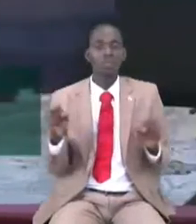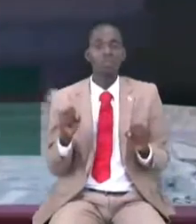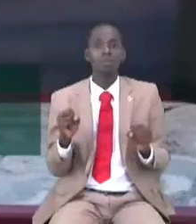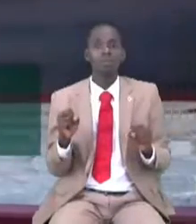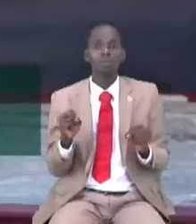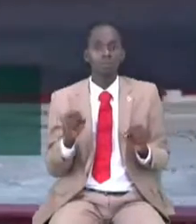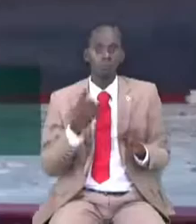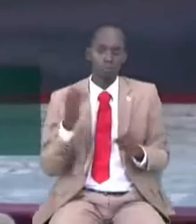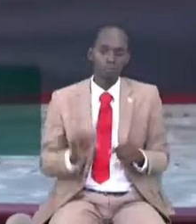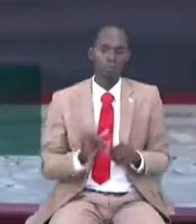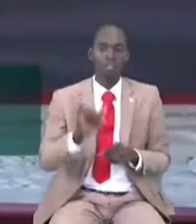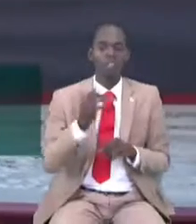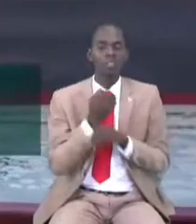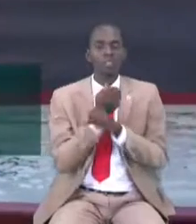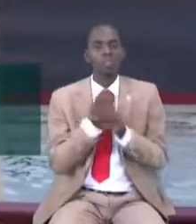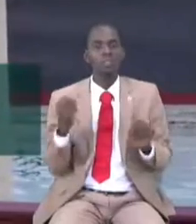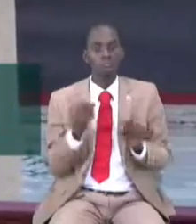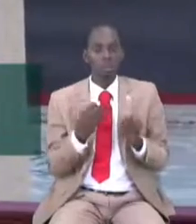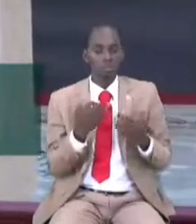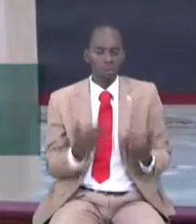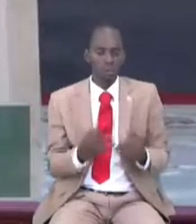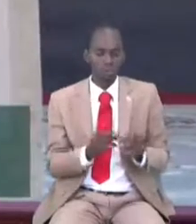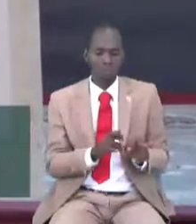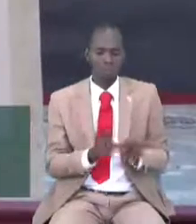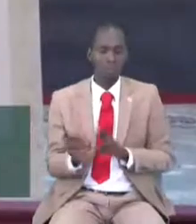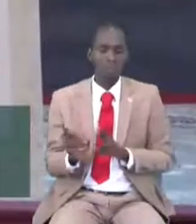dans les derniers temps.